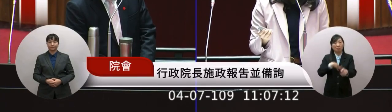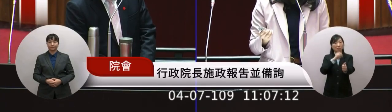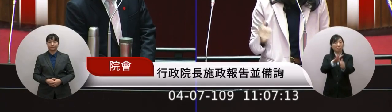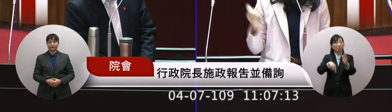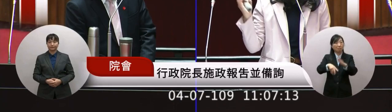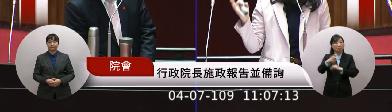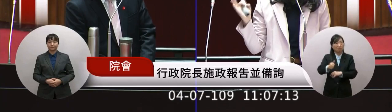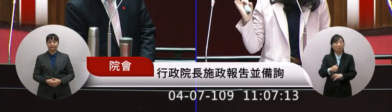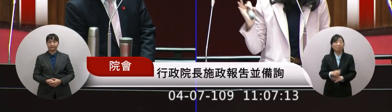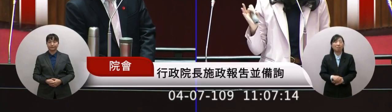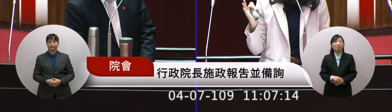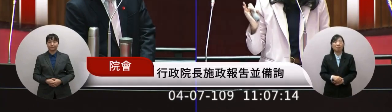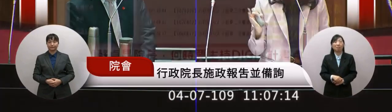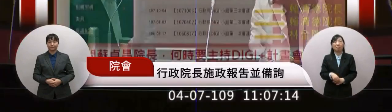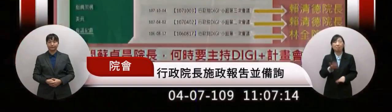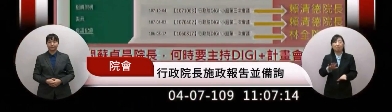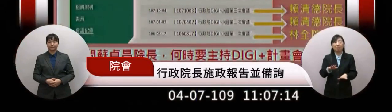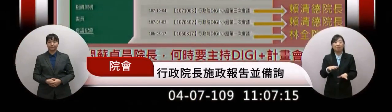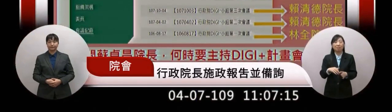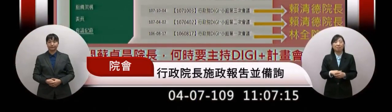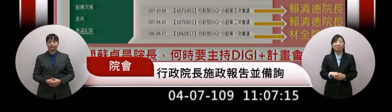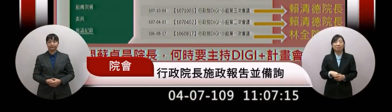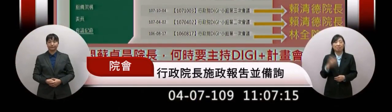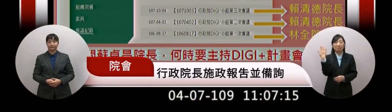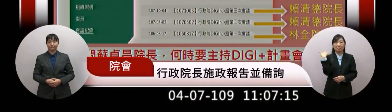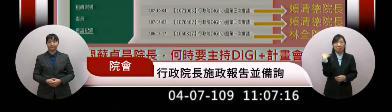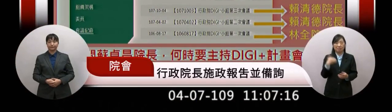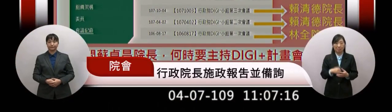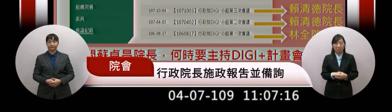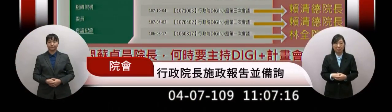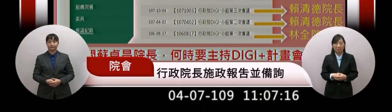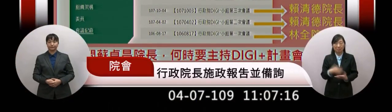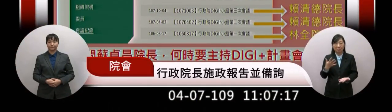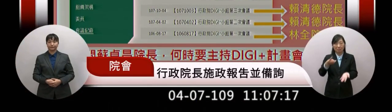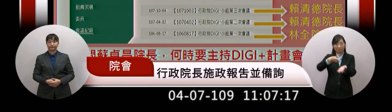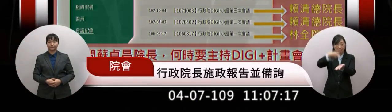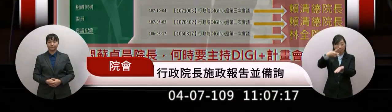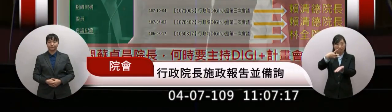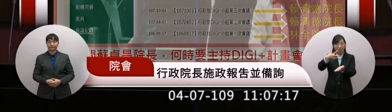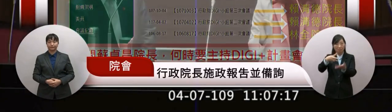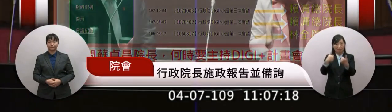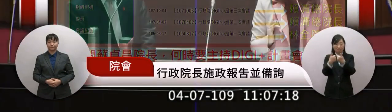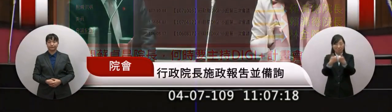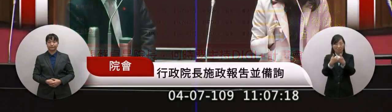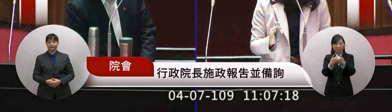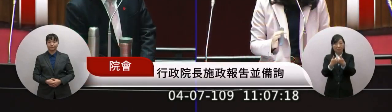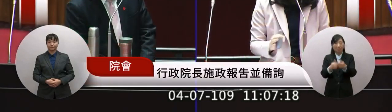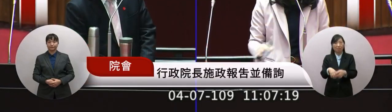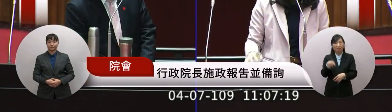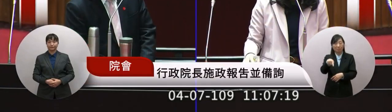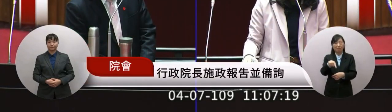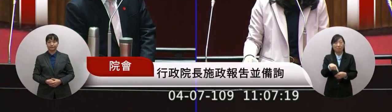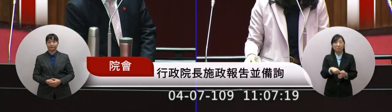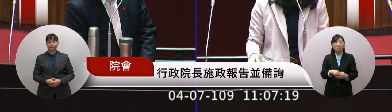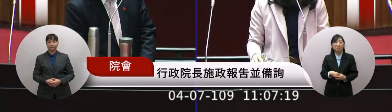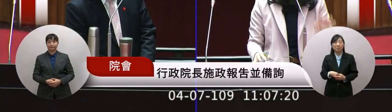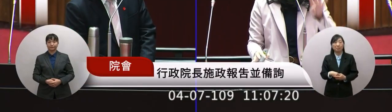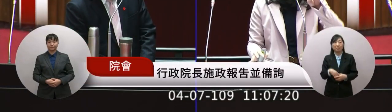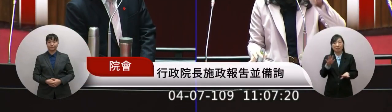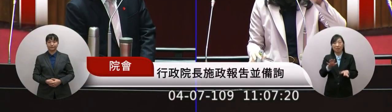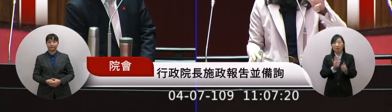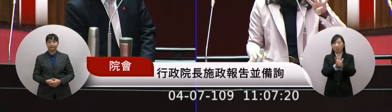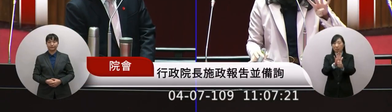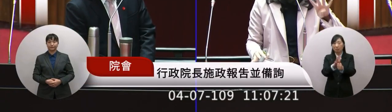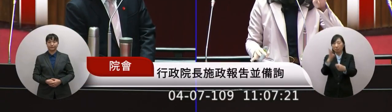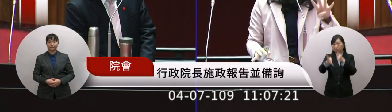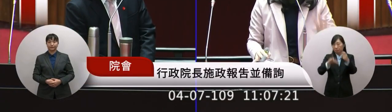那同时呢，我们也看到院长其实呢，先前我们大概有三次的这个会议 ，DG Plus 小组目前已经是推动